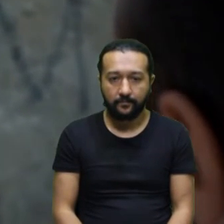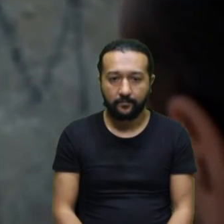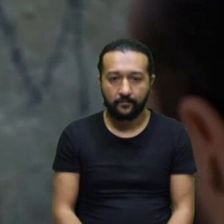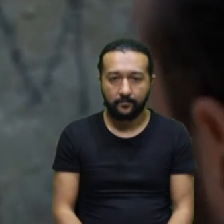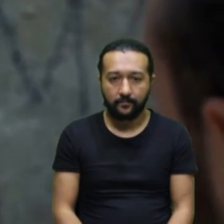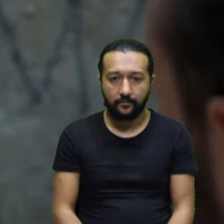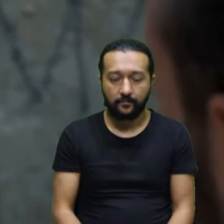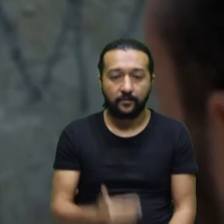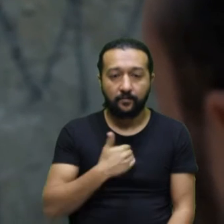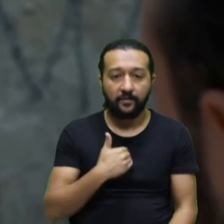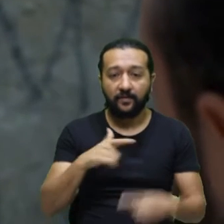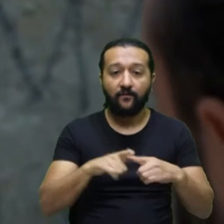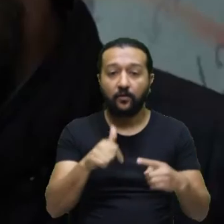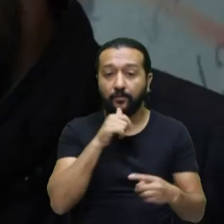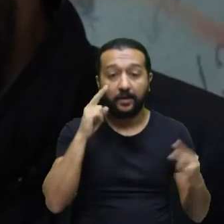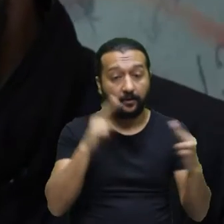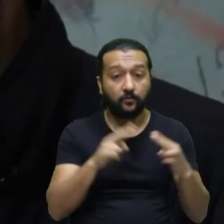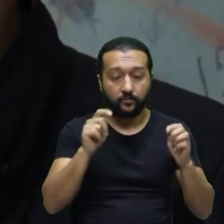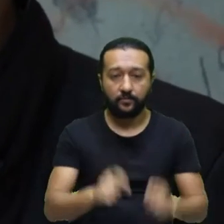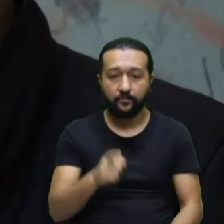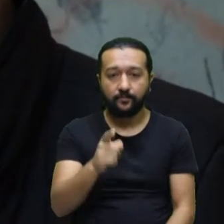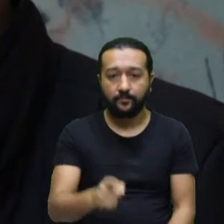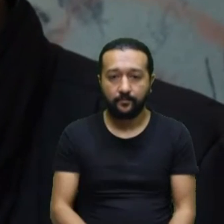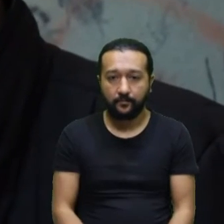tutuyor. Bizi Faruk Bey'le görüştür.